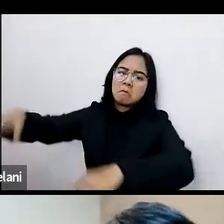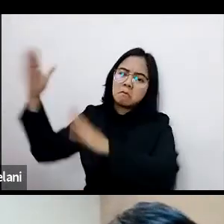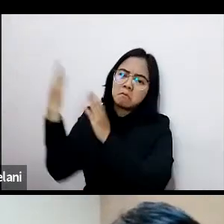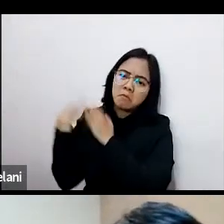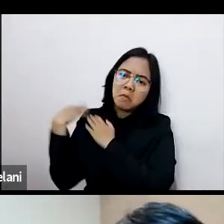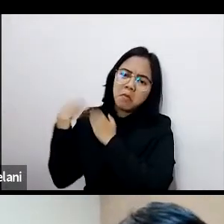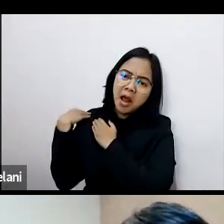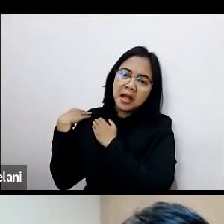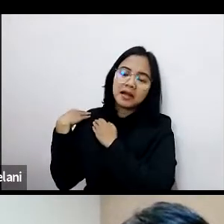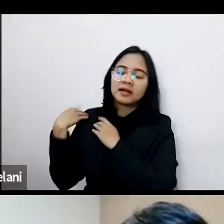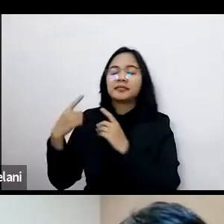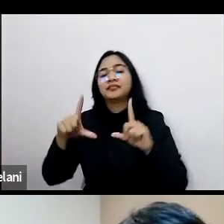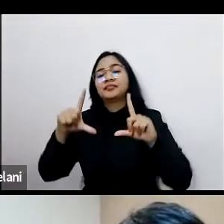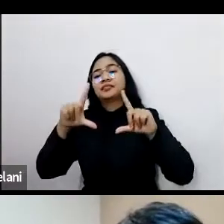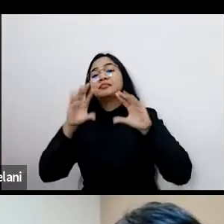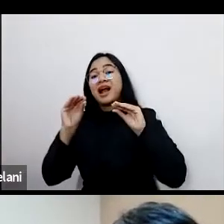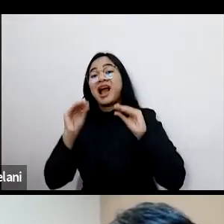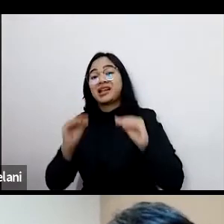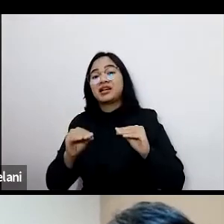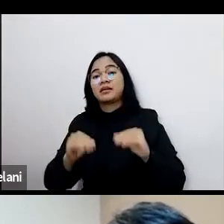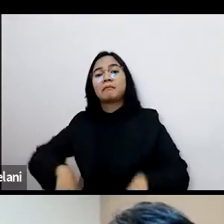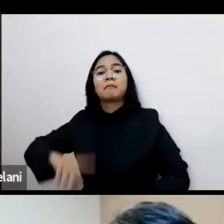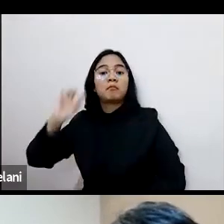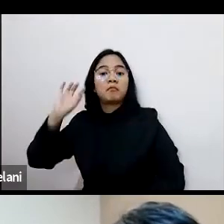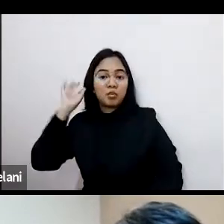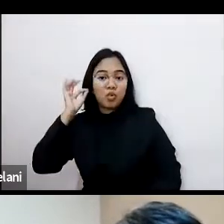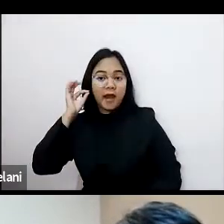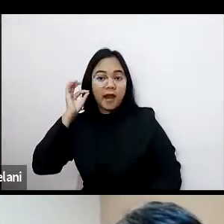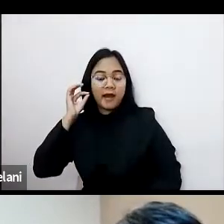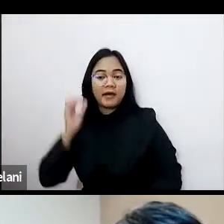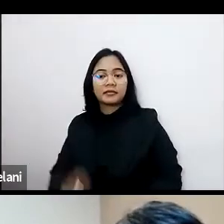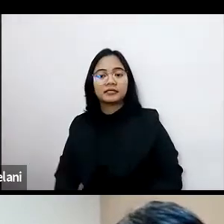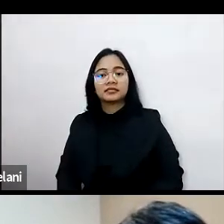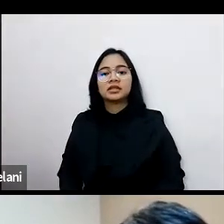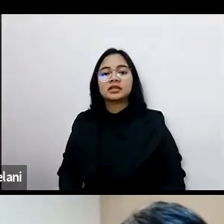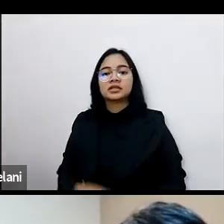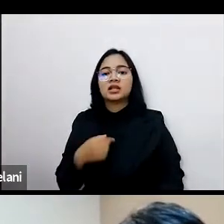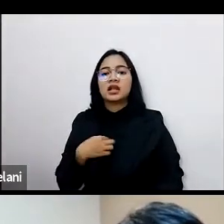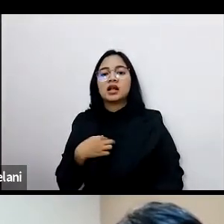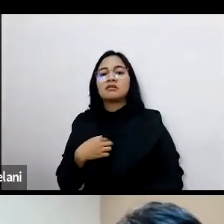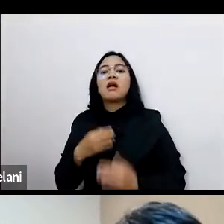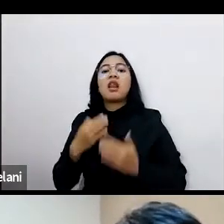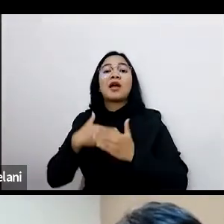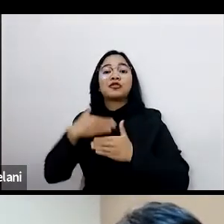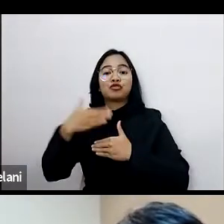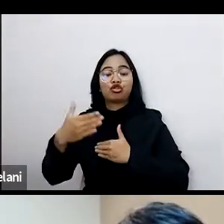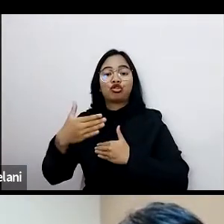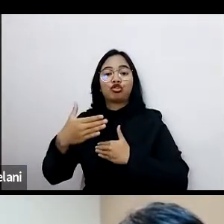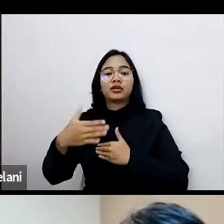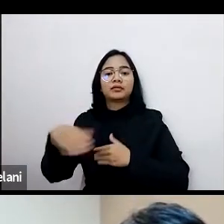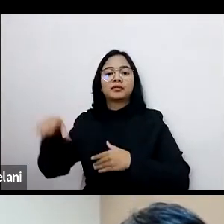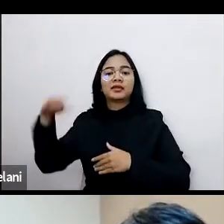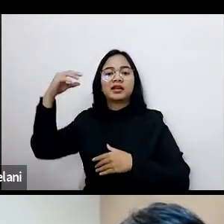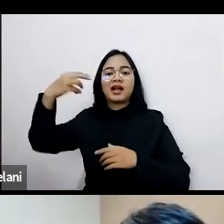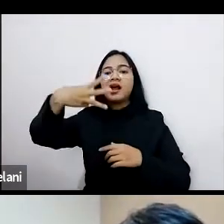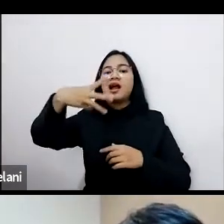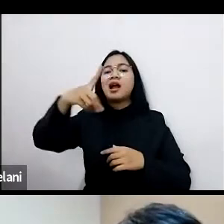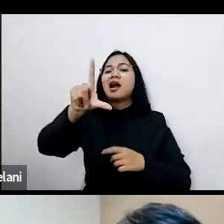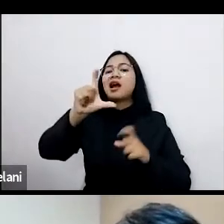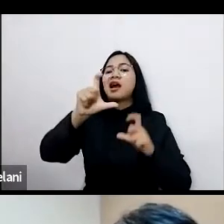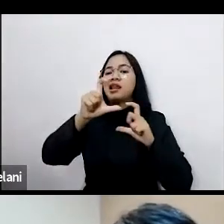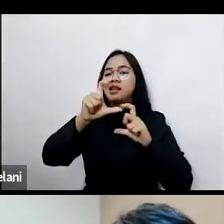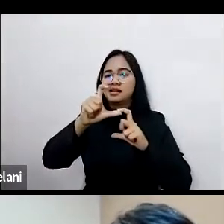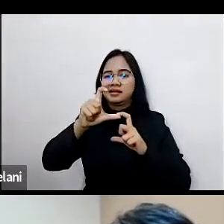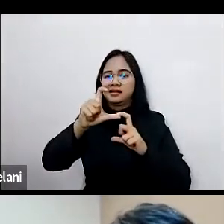perempuan. Baik, saya akan ke Kak Els. Apakah Kak Els juga mengalami tantangan, hambatan, dan kesulitan yang